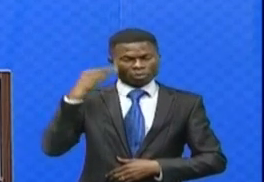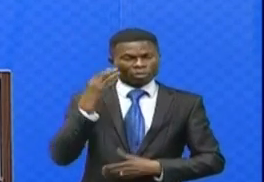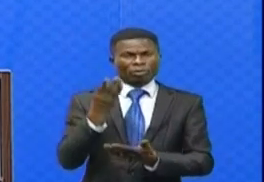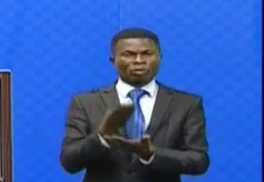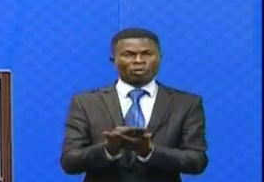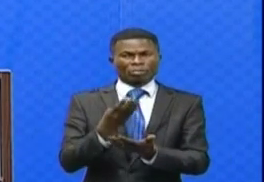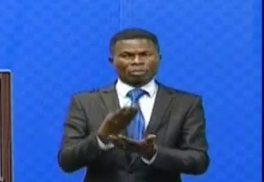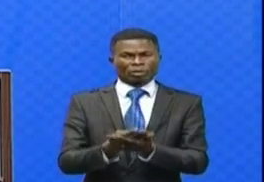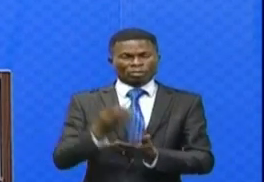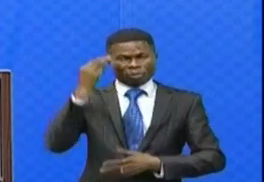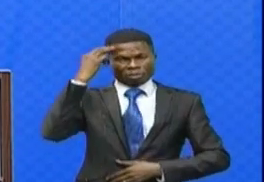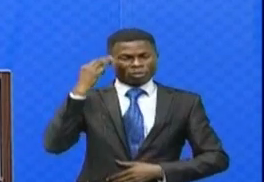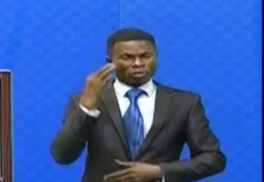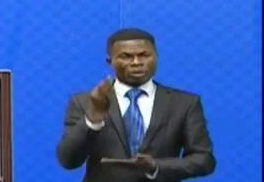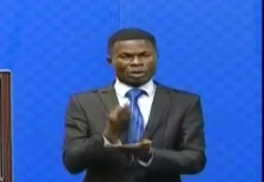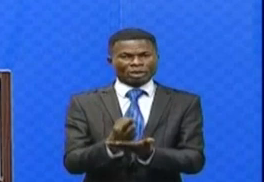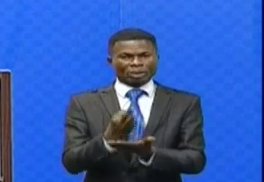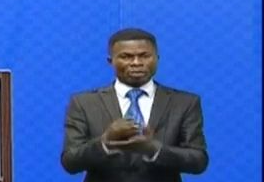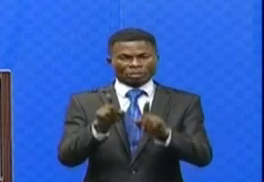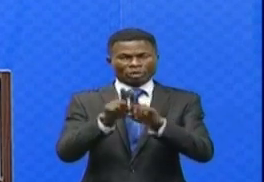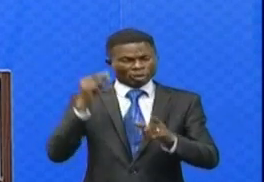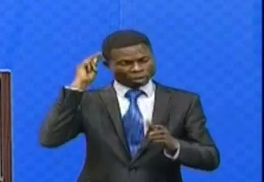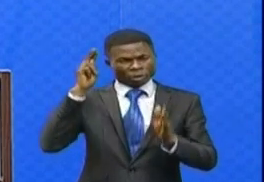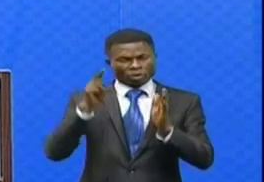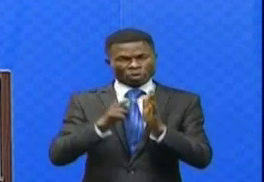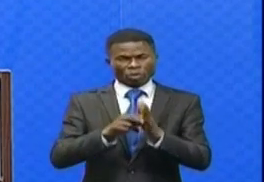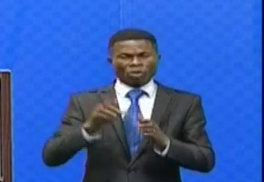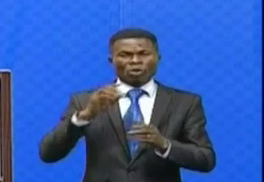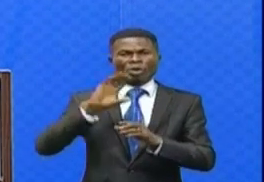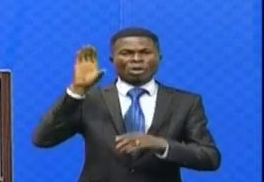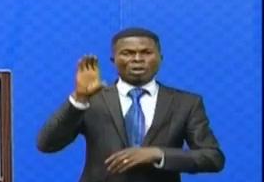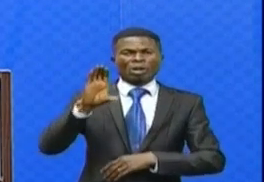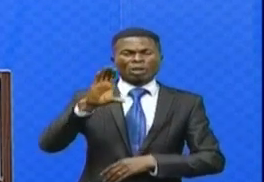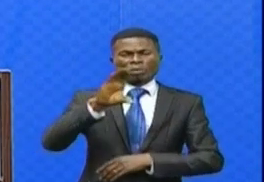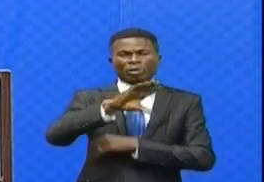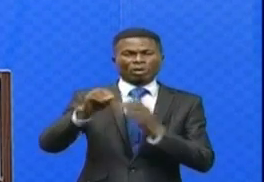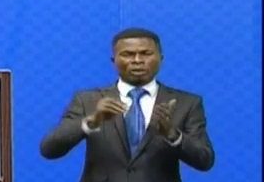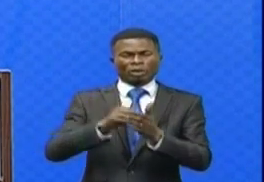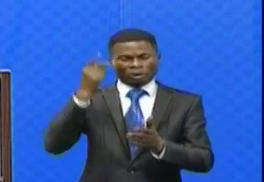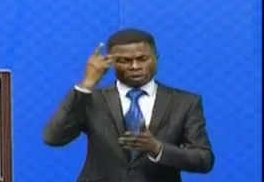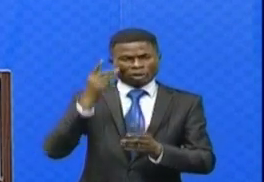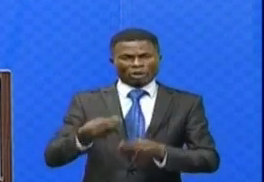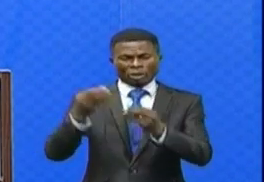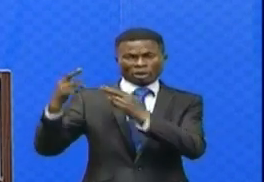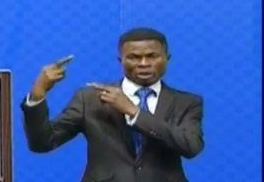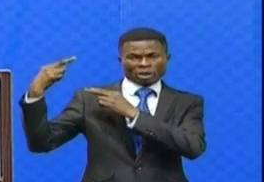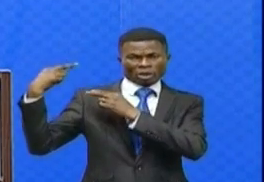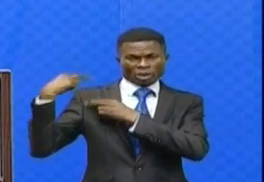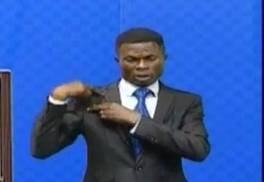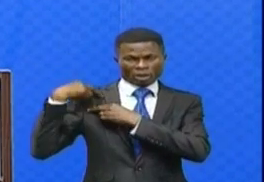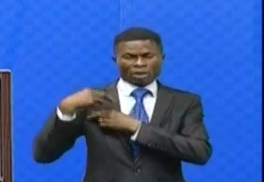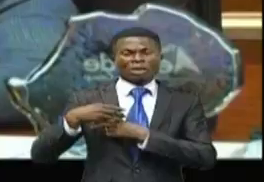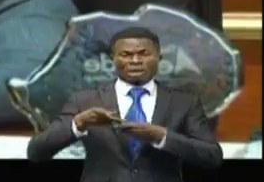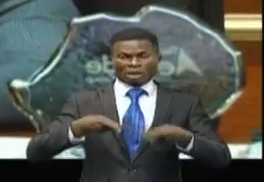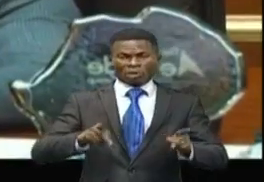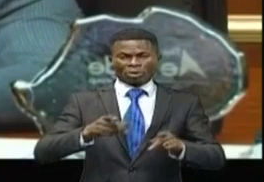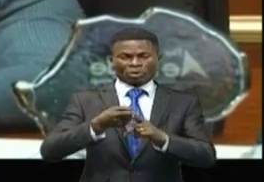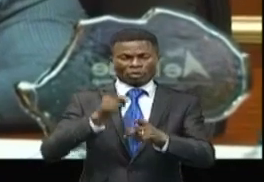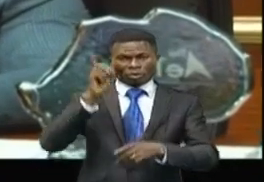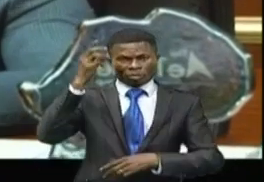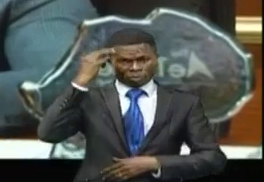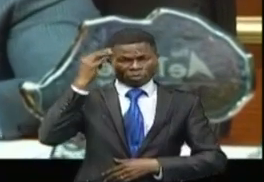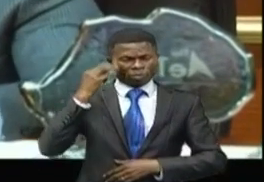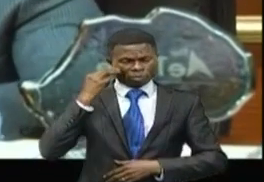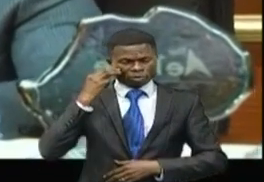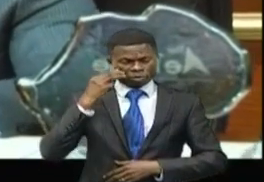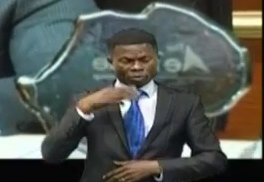le ministre des finances et les gouverneurs de la banque centrale ont été chargés sous la direction du premier ministre de prendre toutes les